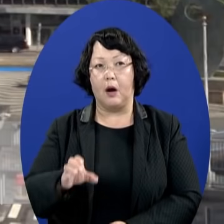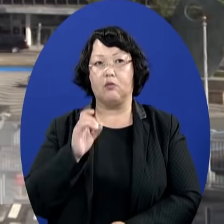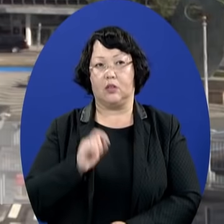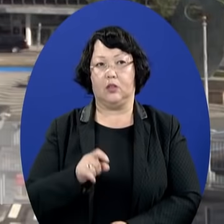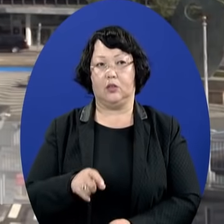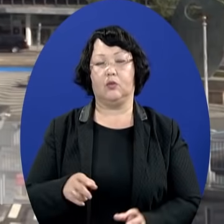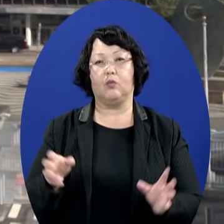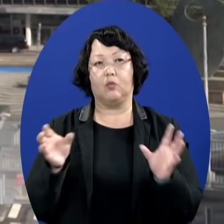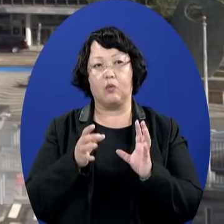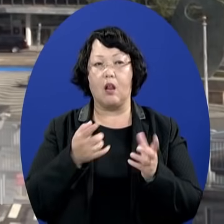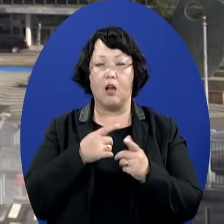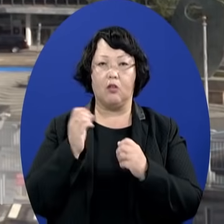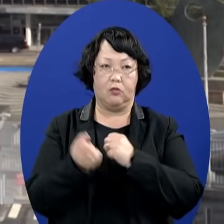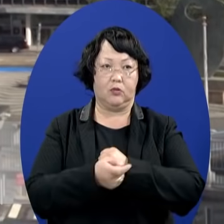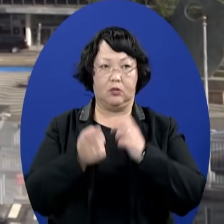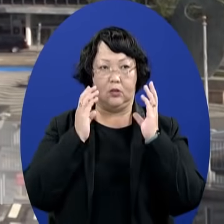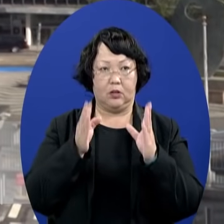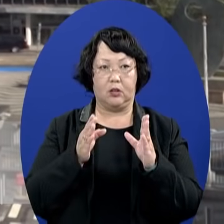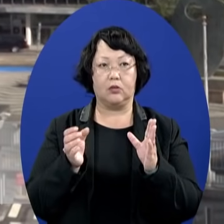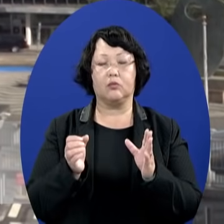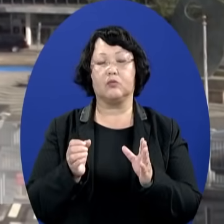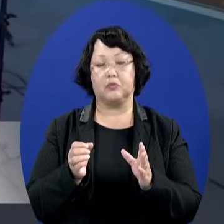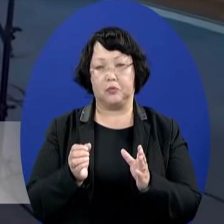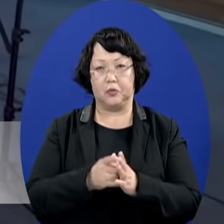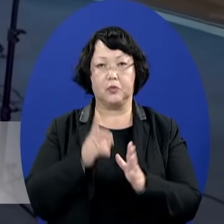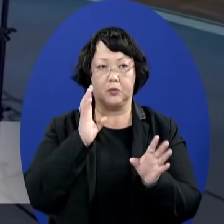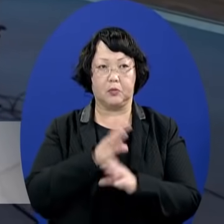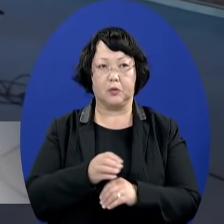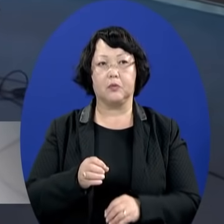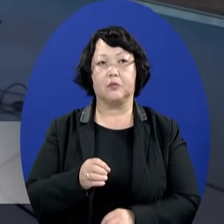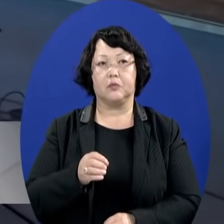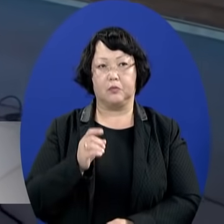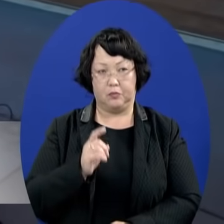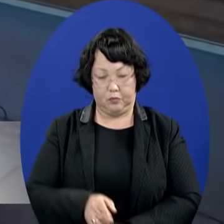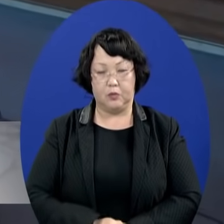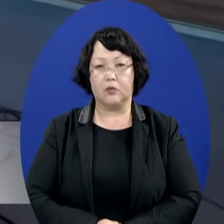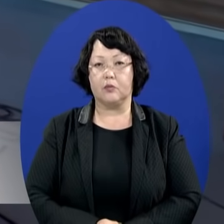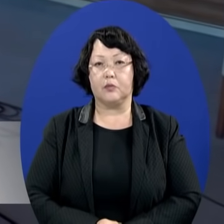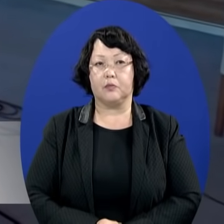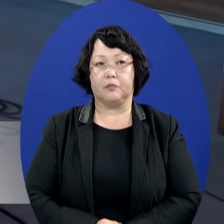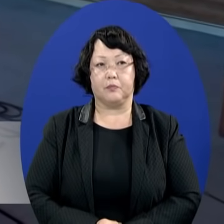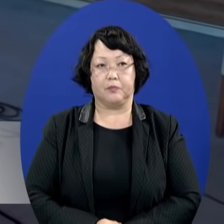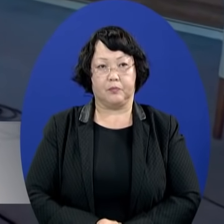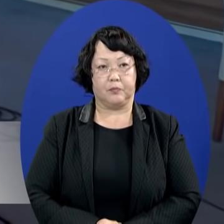удаагийн чуулган онцгой анхаарал татгууц болохыг ажиглагчид санал нэгтэйгээр тэмдэглэж байна.